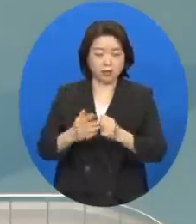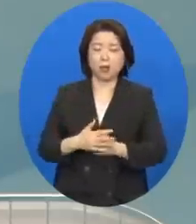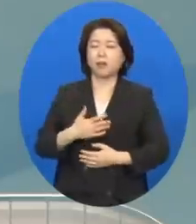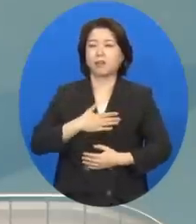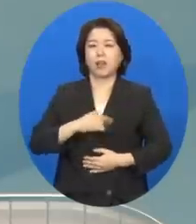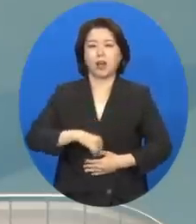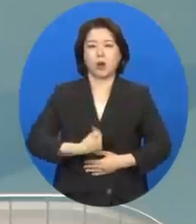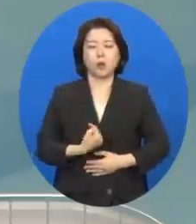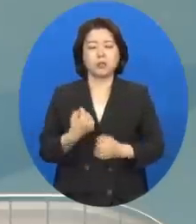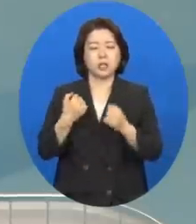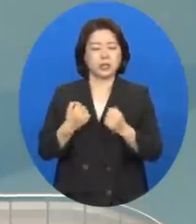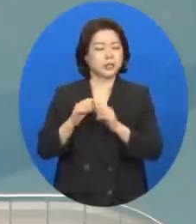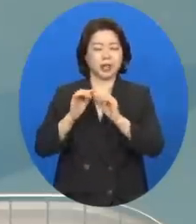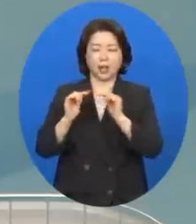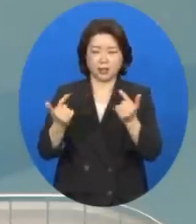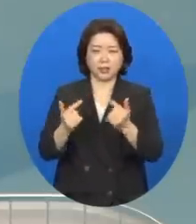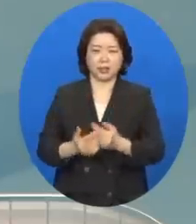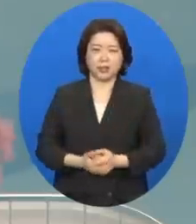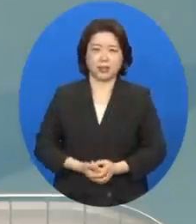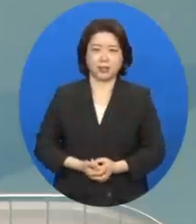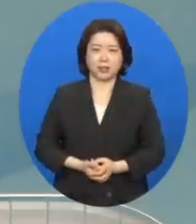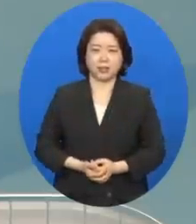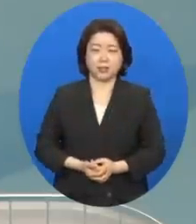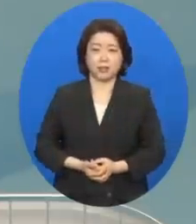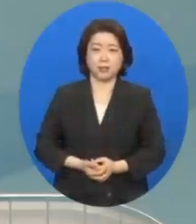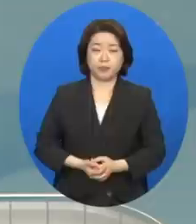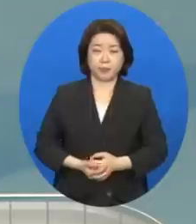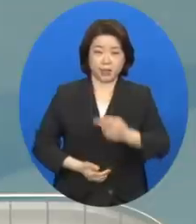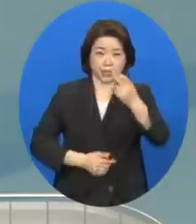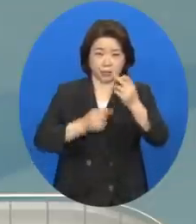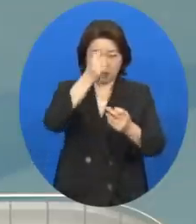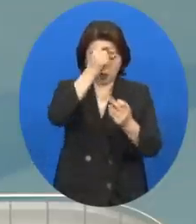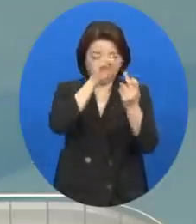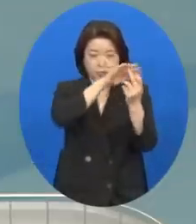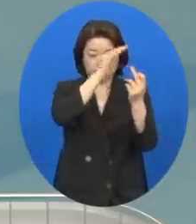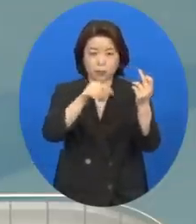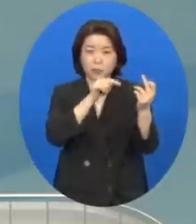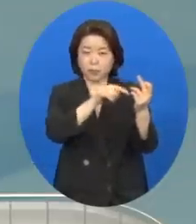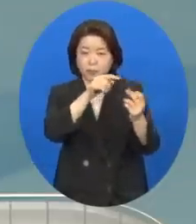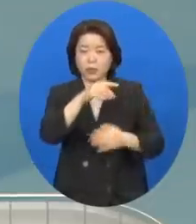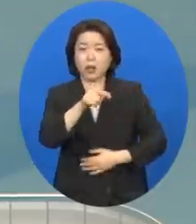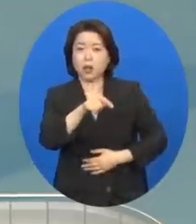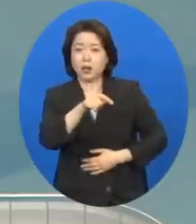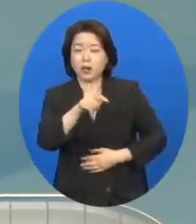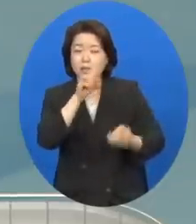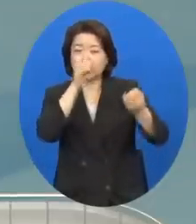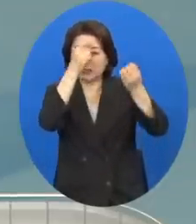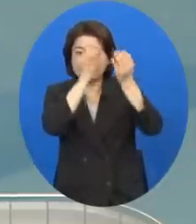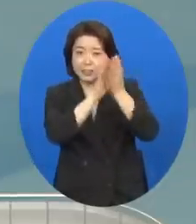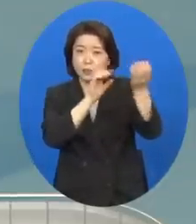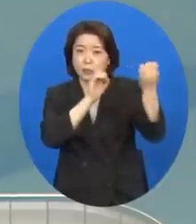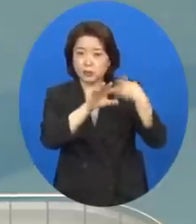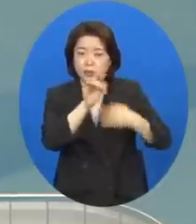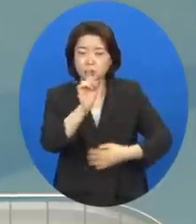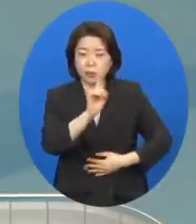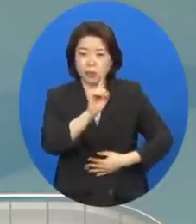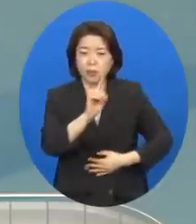나는 혼자 있는 것이 아니다. 겟세마네 동산의 기도 응답은 하나님이 함께 계신